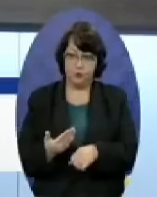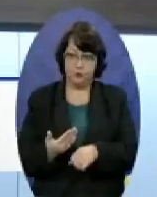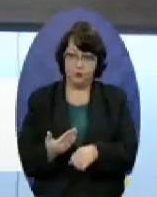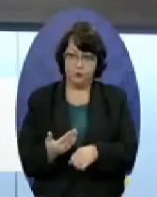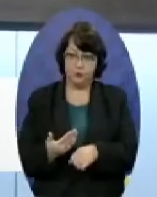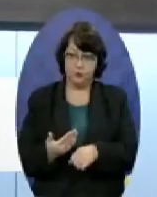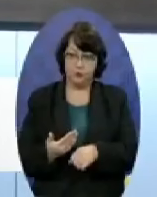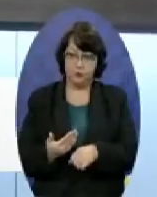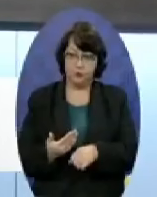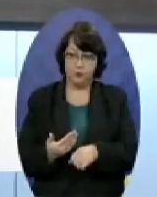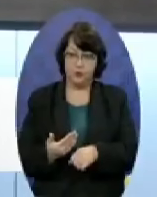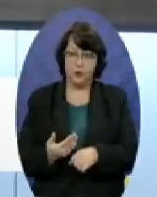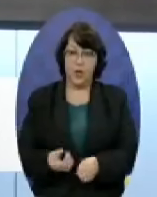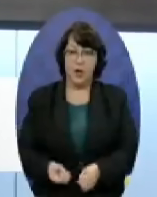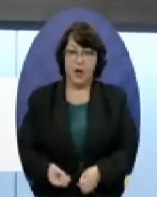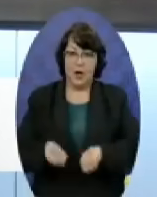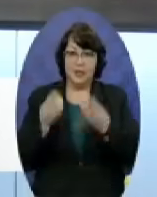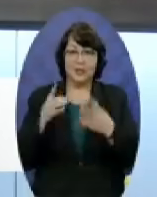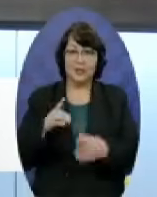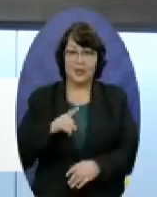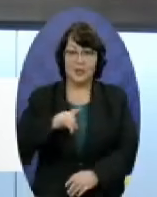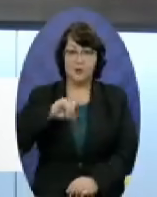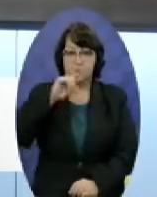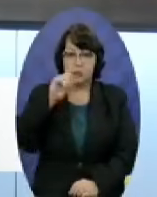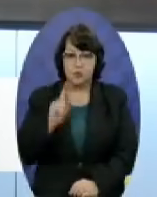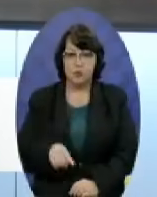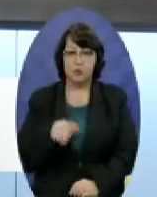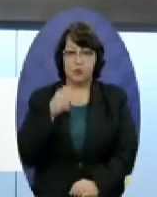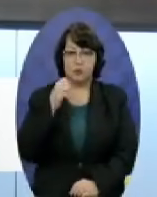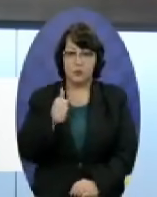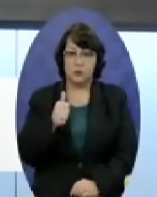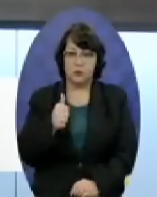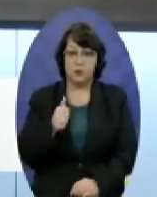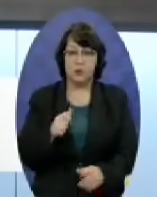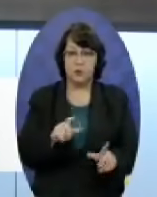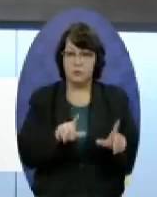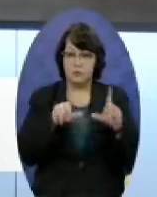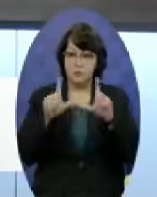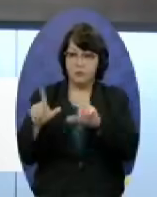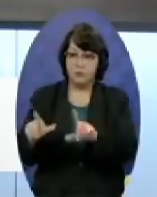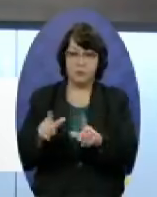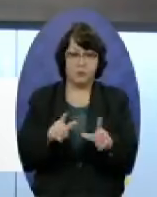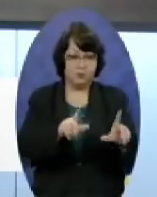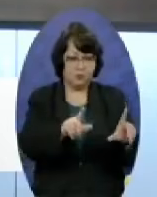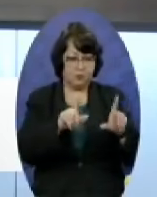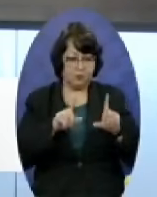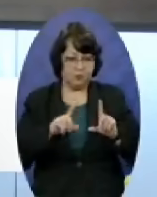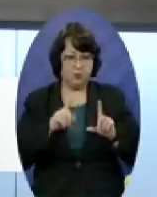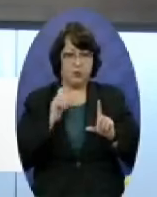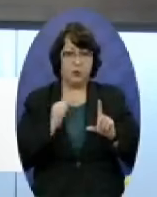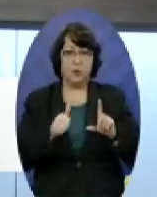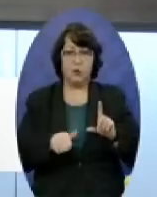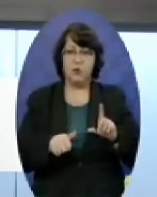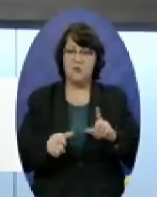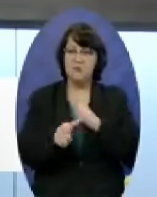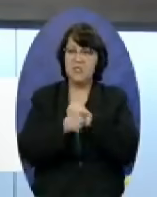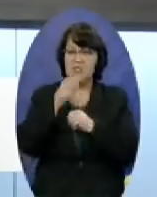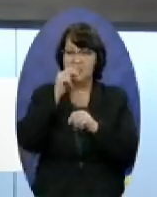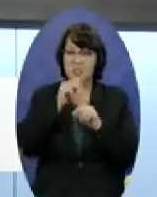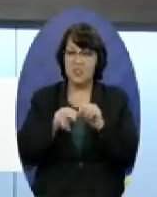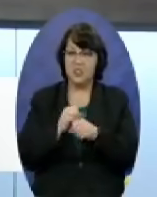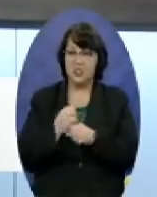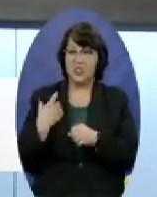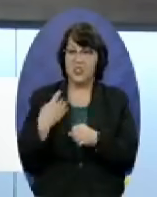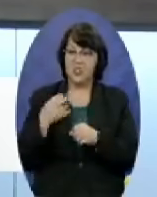гарсан патенттэй бүтээгдэхүүнээ үнэлүүлэх одоо мэрэгжлийн ажлын хэсгээр те дээрэс